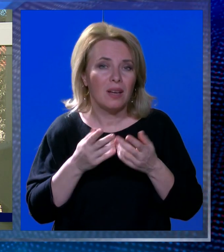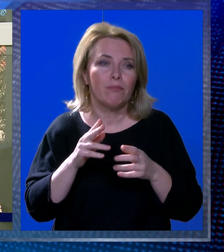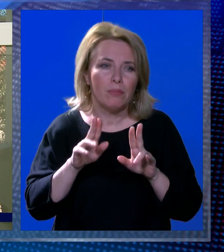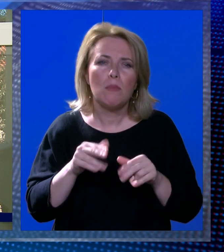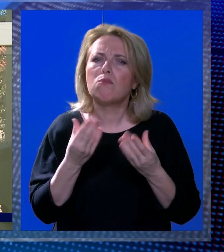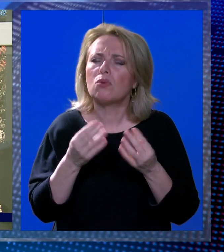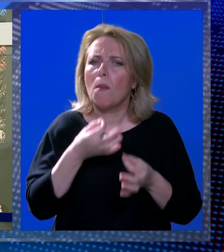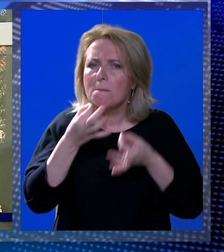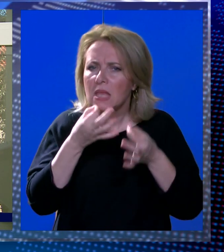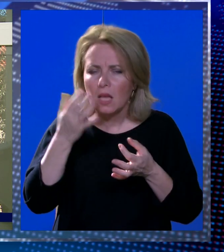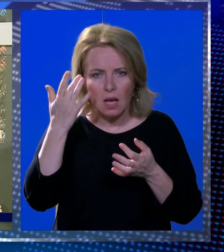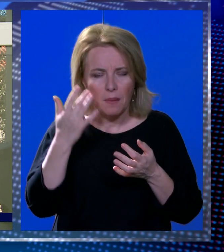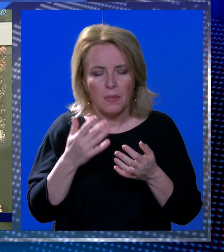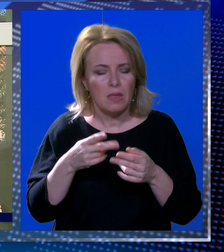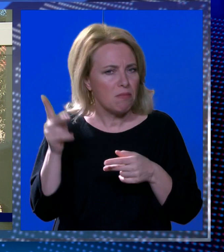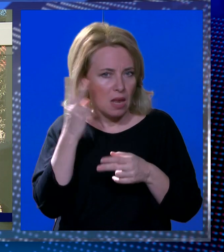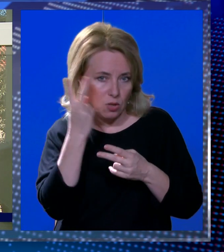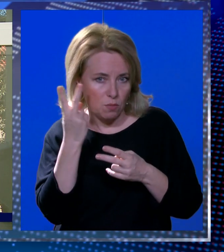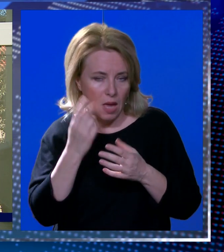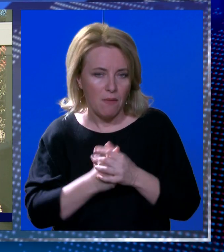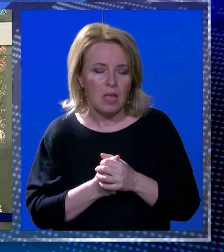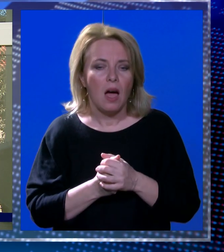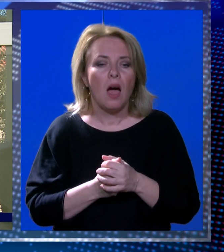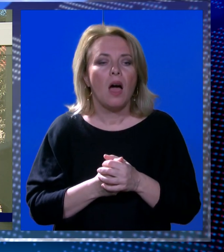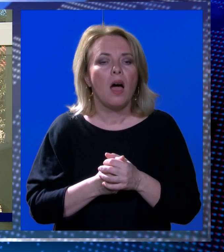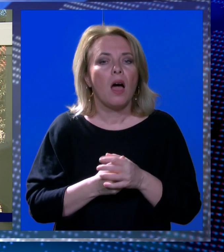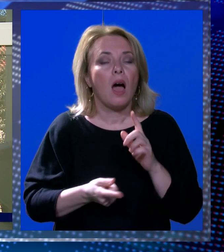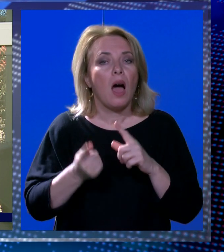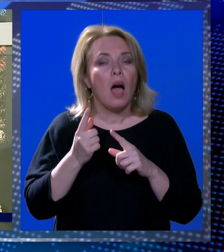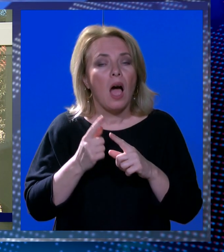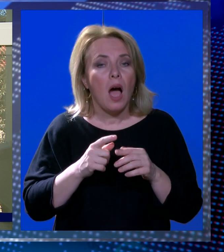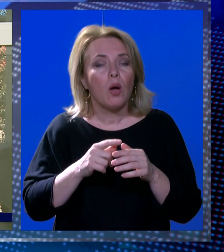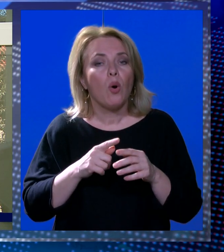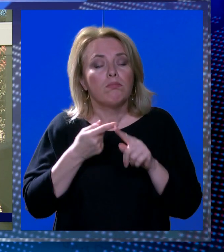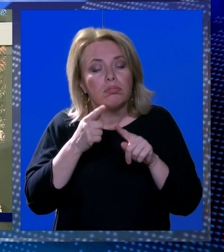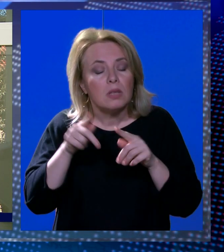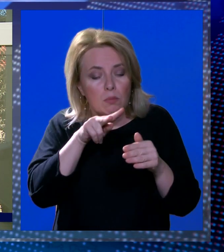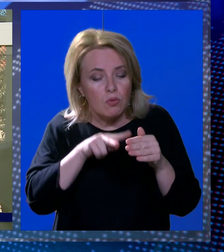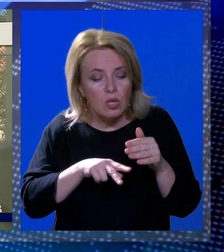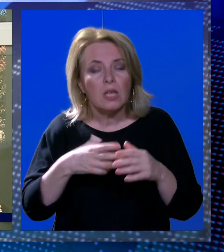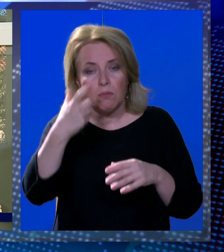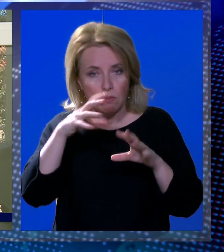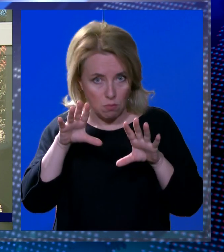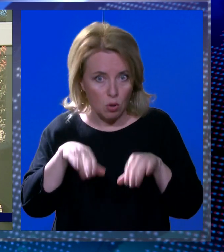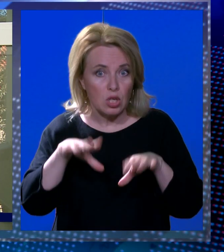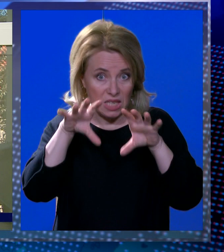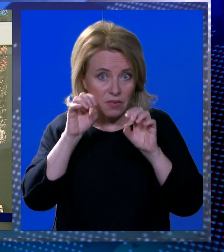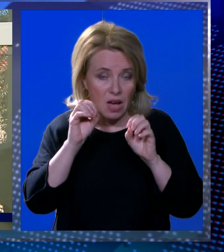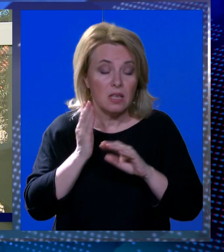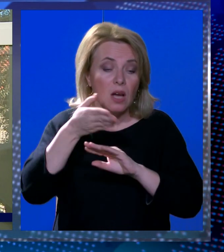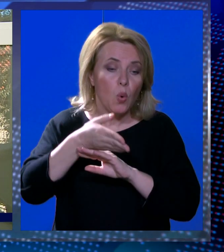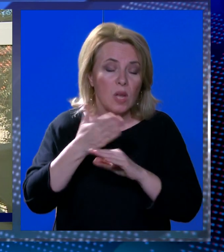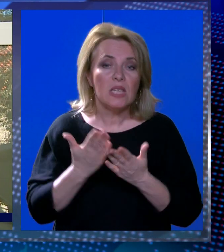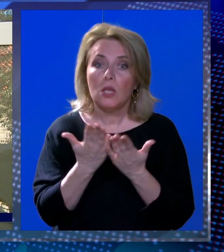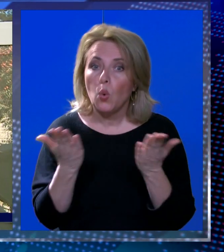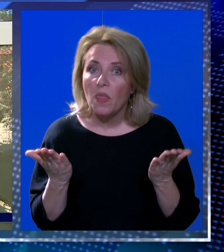se temeljito pročitaju upute, znate da ulazite u e-dnevnik putem vašeg osobnog nekog certifikata.